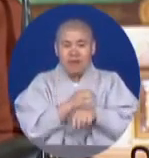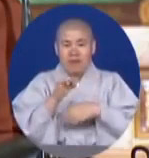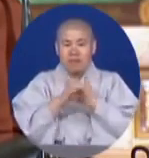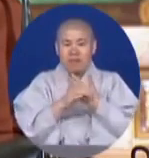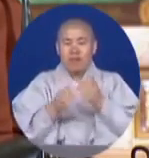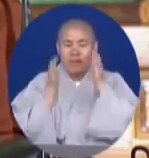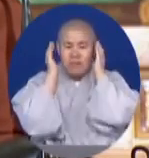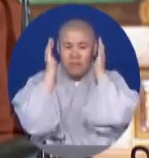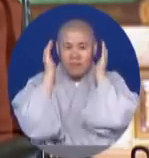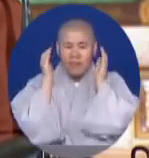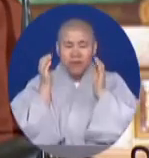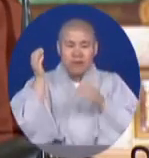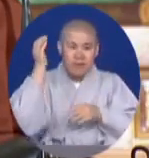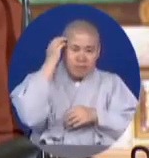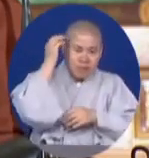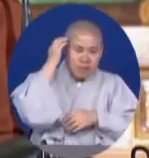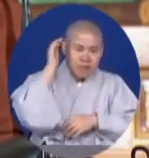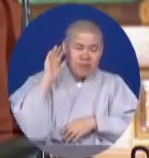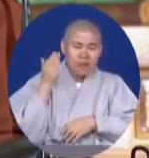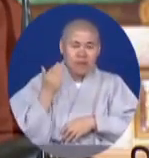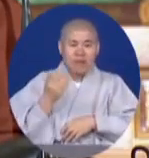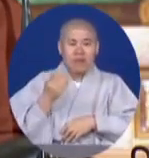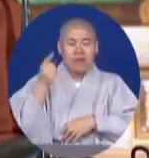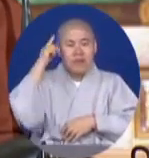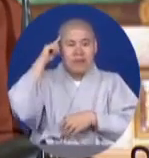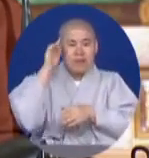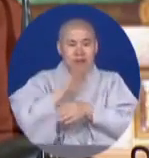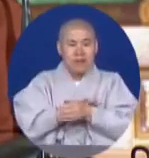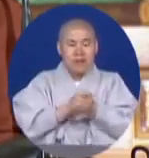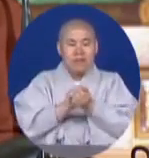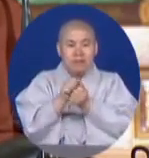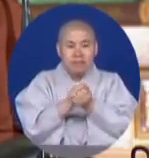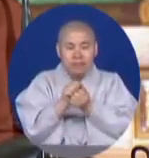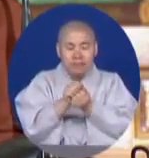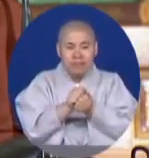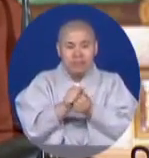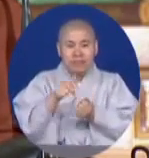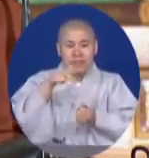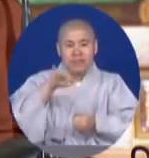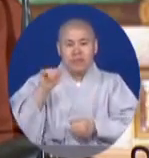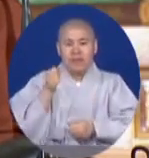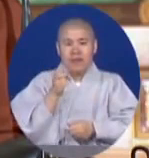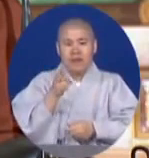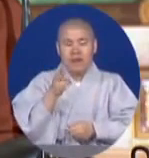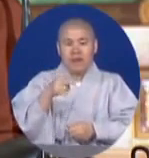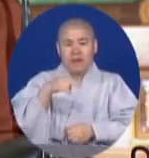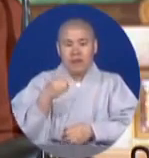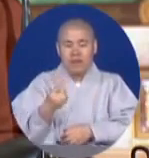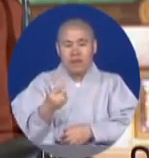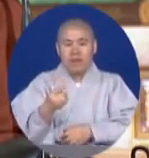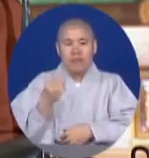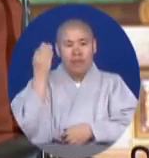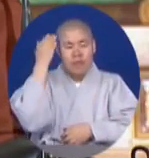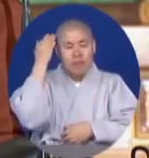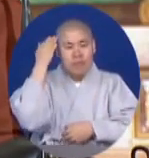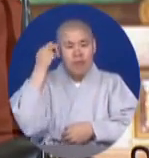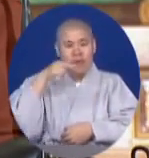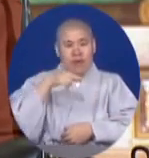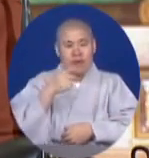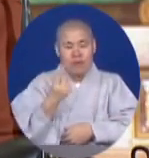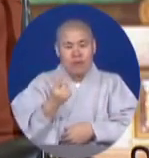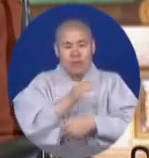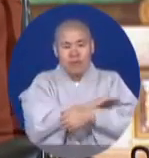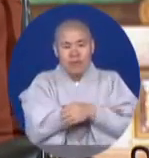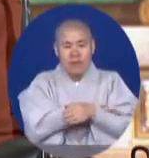그러니까 이 지혜를 닦아는 지혜도 열반도 보리도를